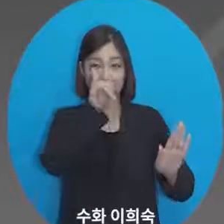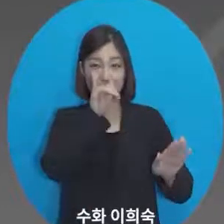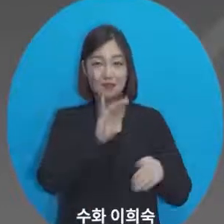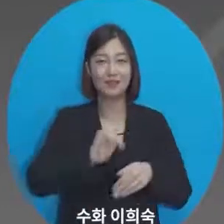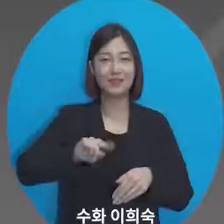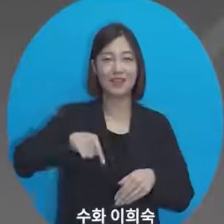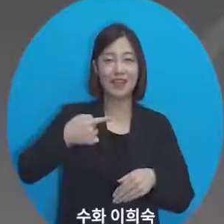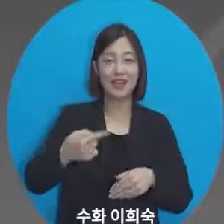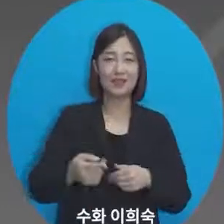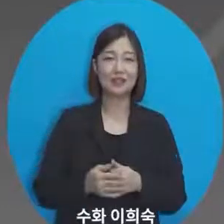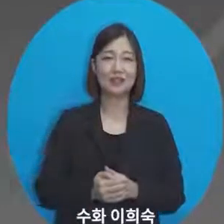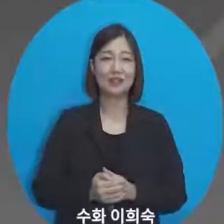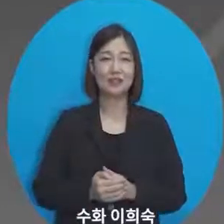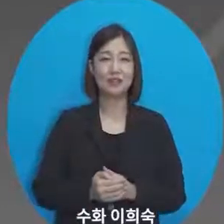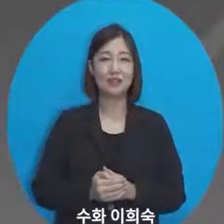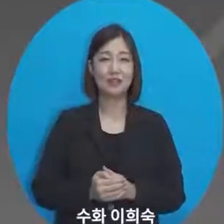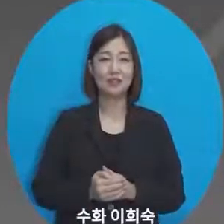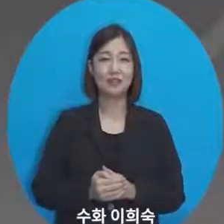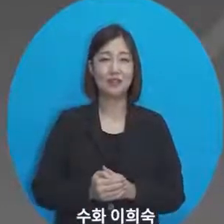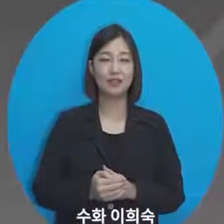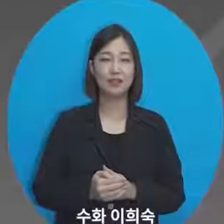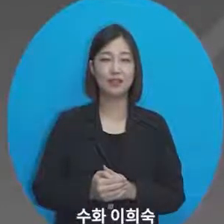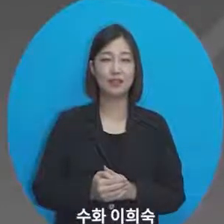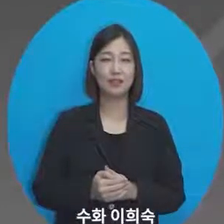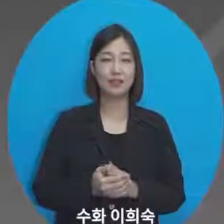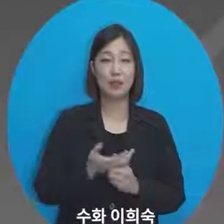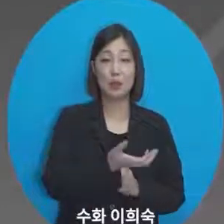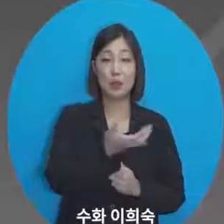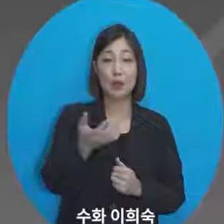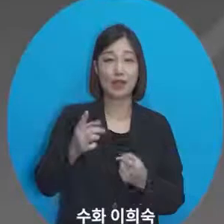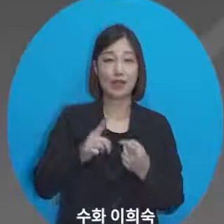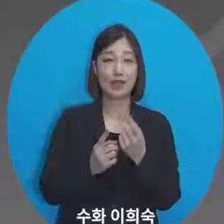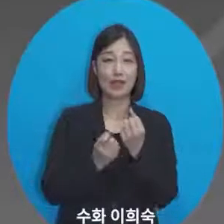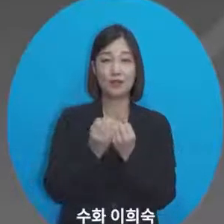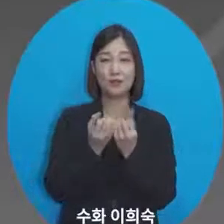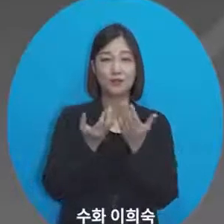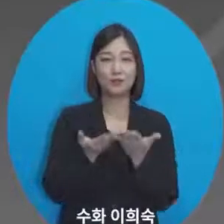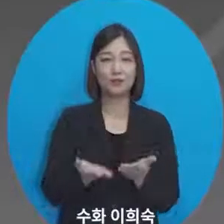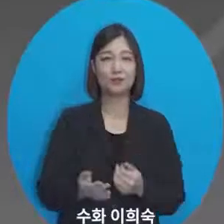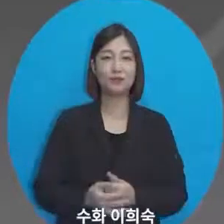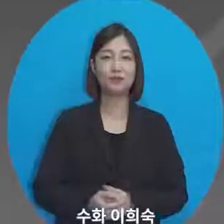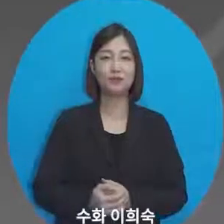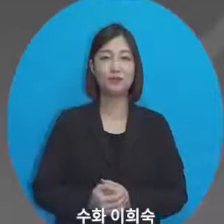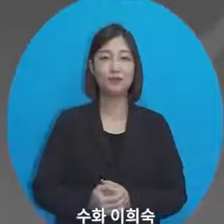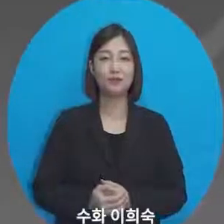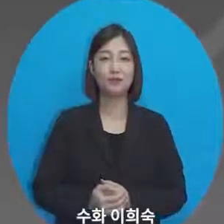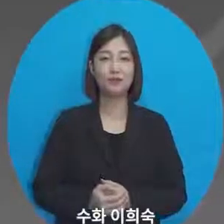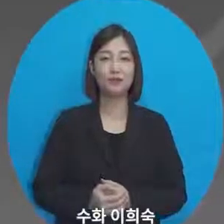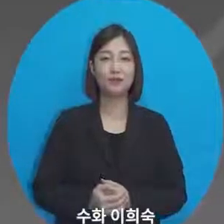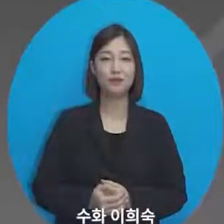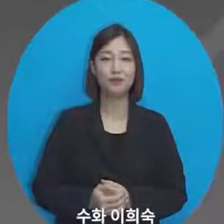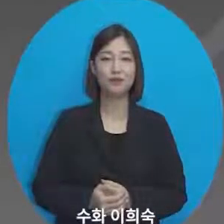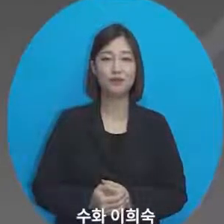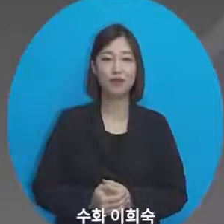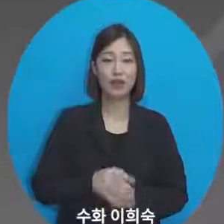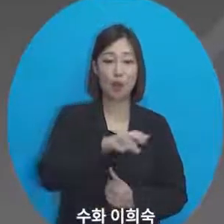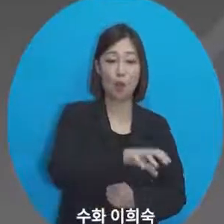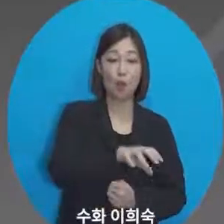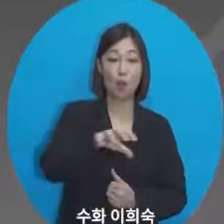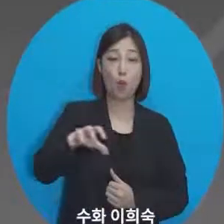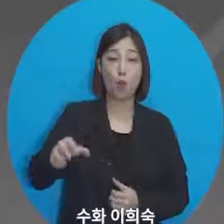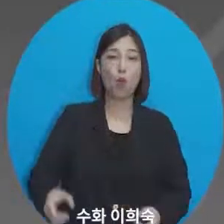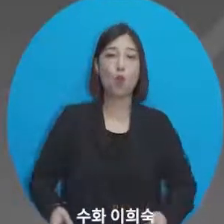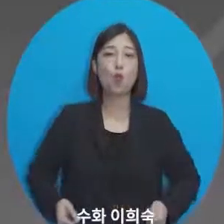다음으로는 수직 이동 동선에 관한 내용입니다. 주요 지점마다 그 휠체어 이용자, 그